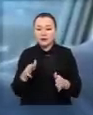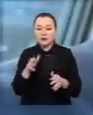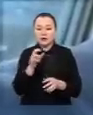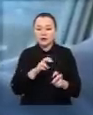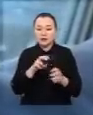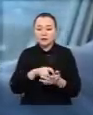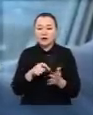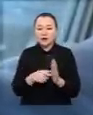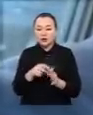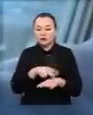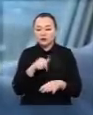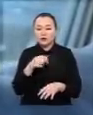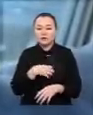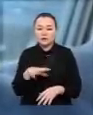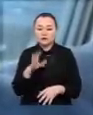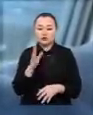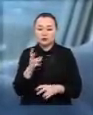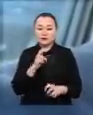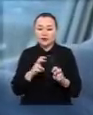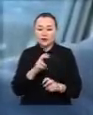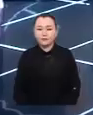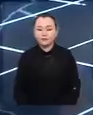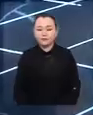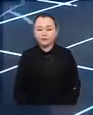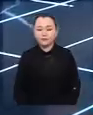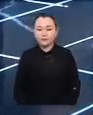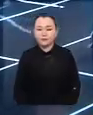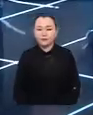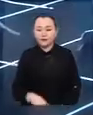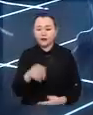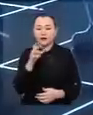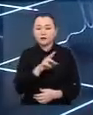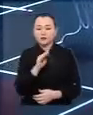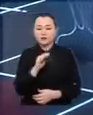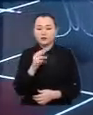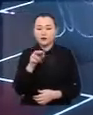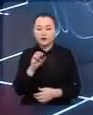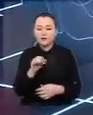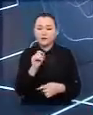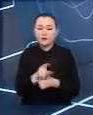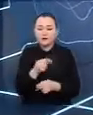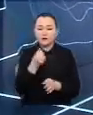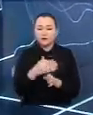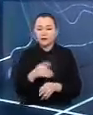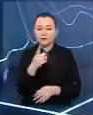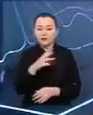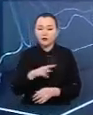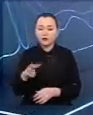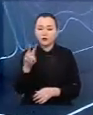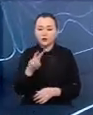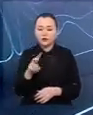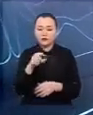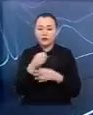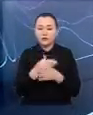полицейские участки. Неважно, будем, в общем, искать и держать вас в курсе. Касым-Жомарт Токаев поручил выделить 1 миллион долларов для